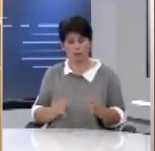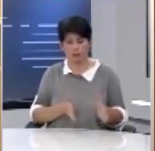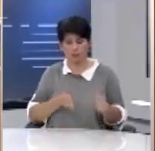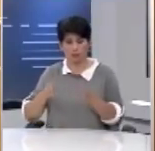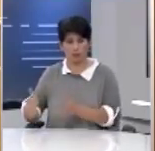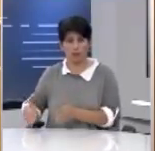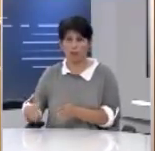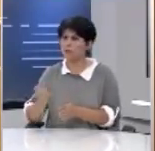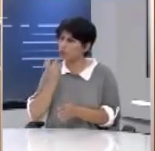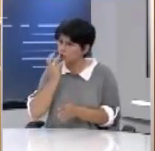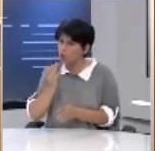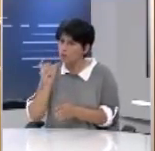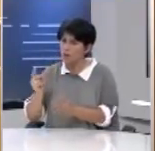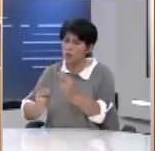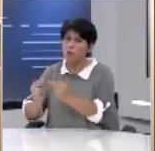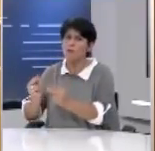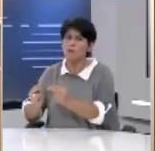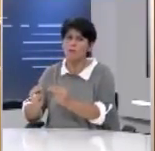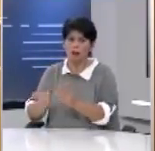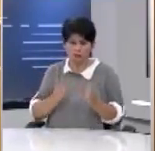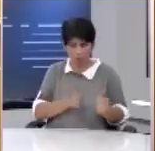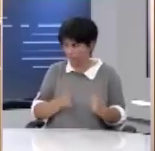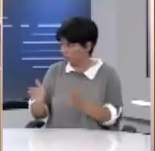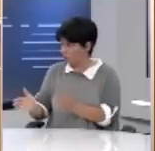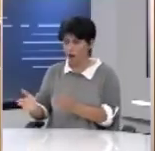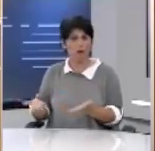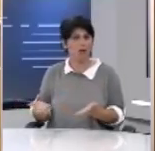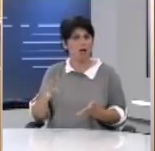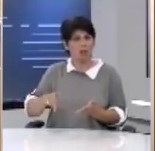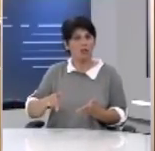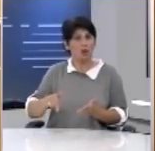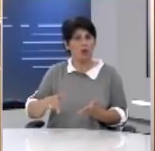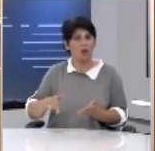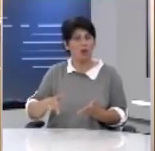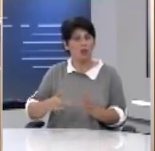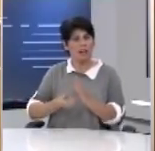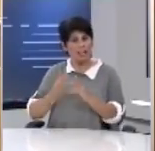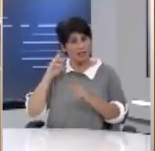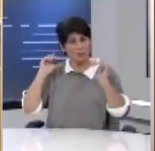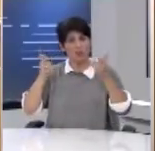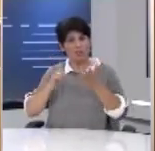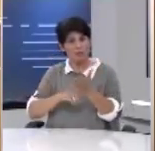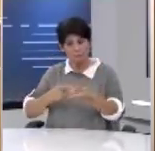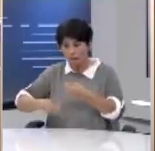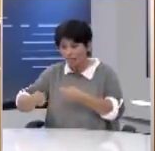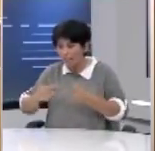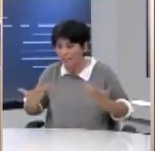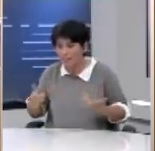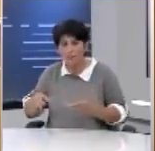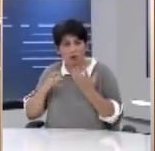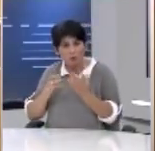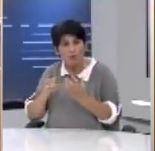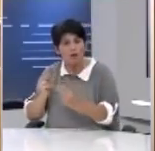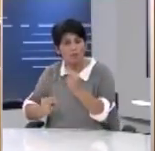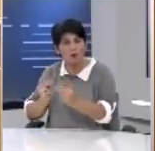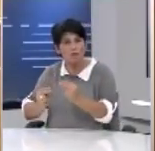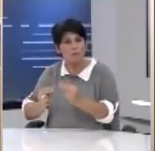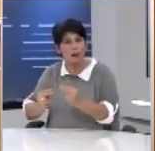άλλη στη σοβαρότητα του προβλήματος, το οποίο τώρα εσείς πρέπει να το διαχειριστείτε και να δώσετε λύσεις.